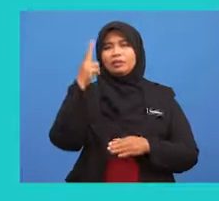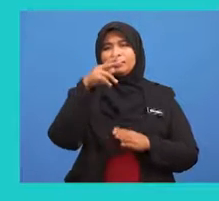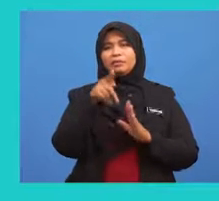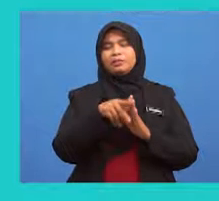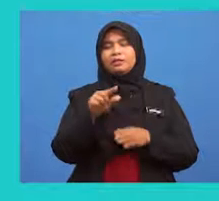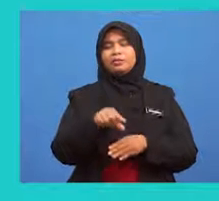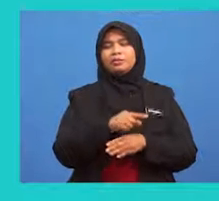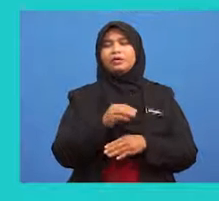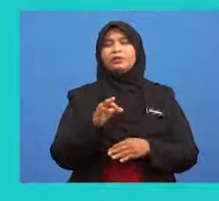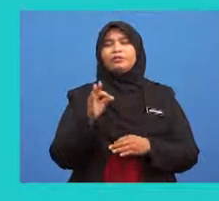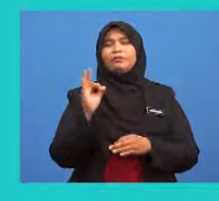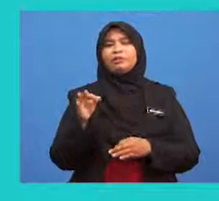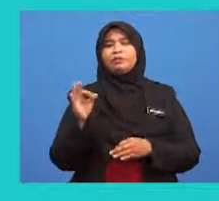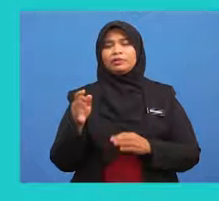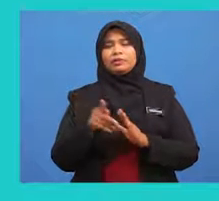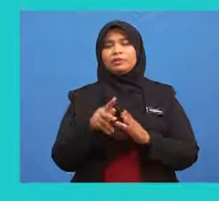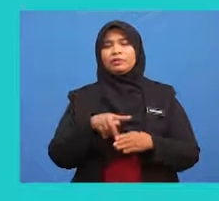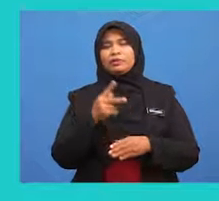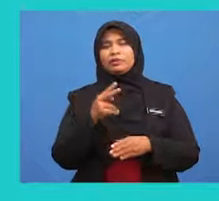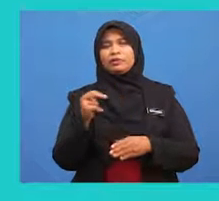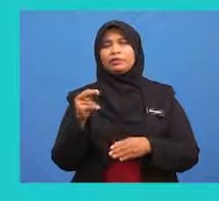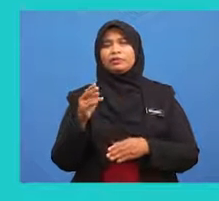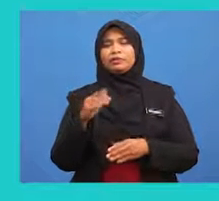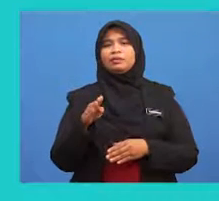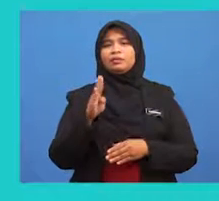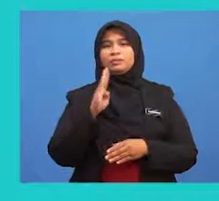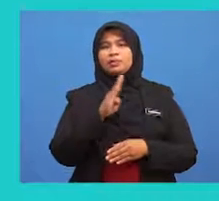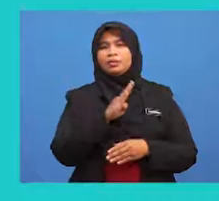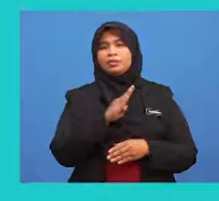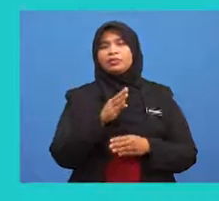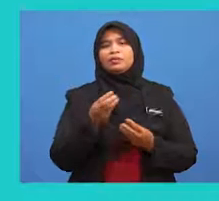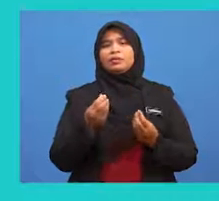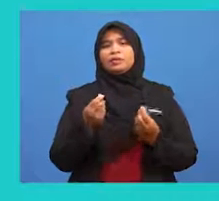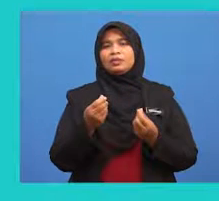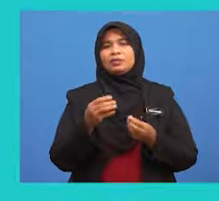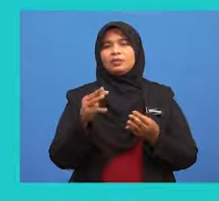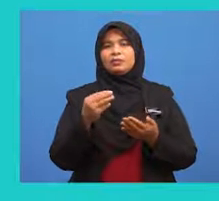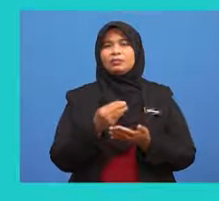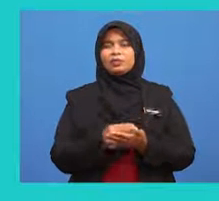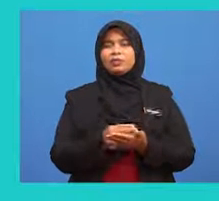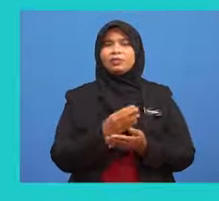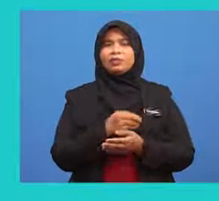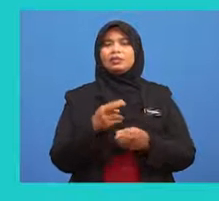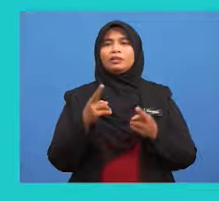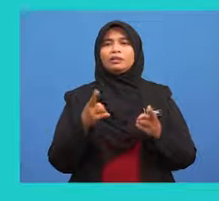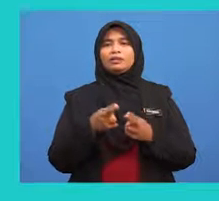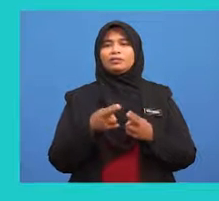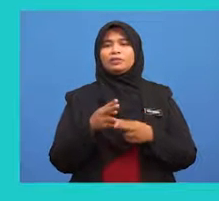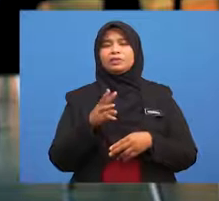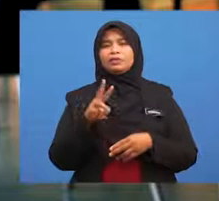yang terdiri daripada buruh, tanah, modal dan